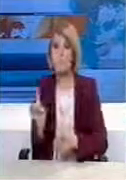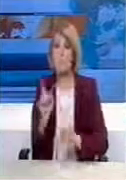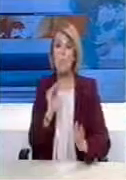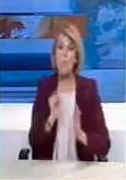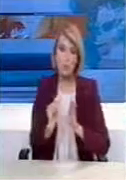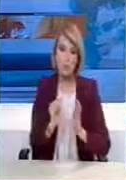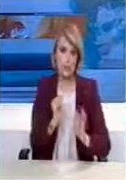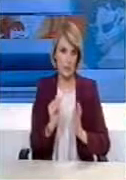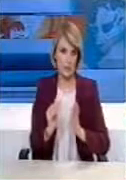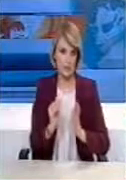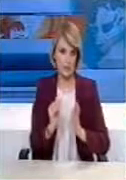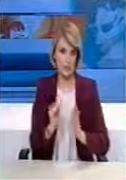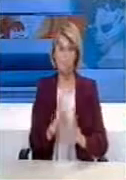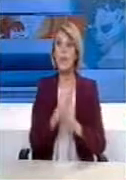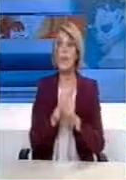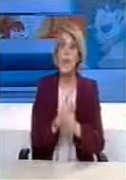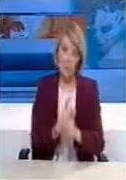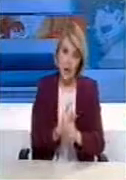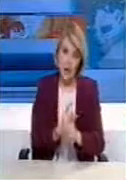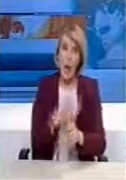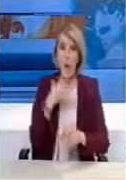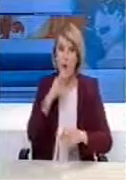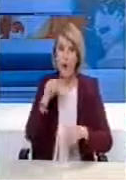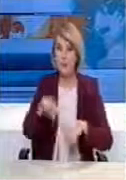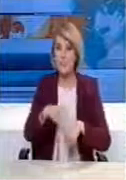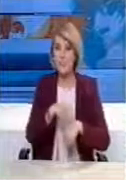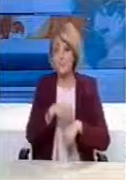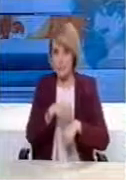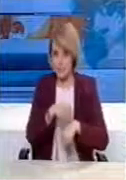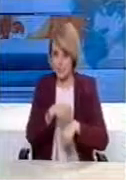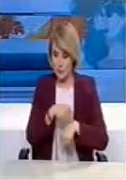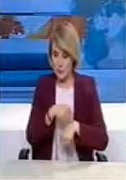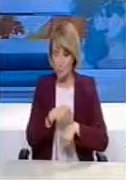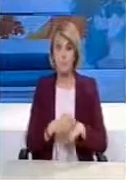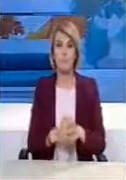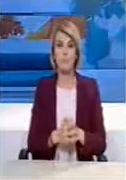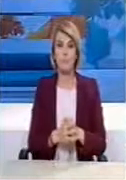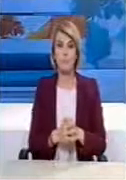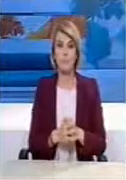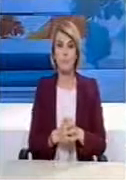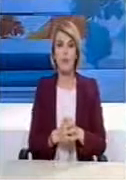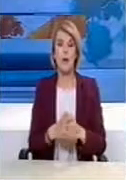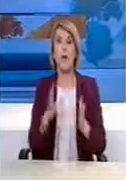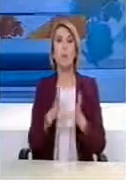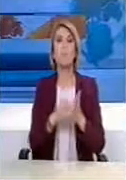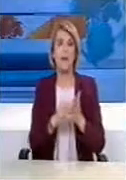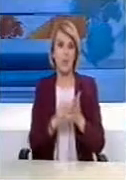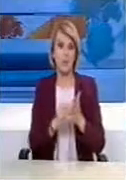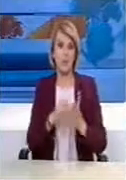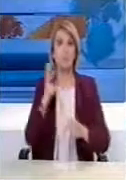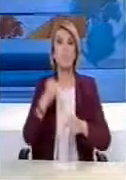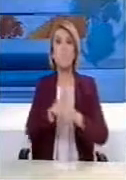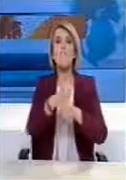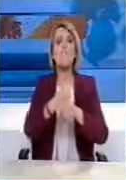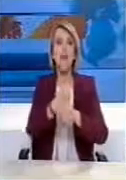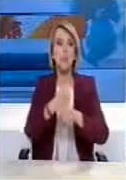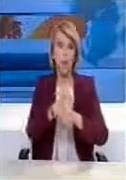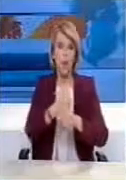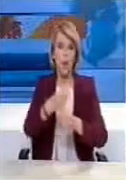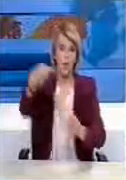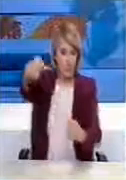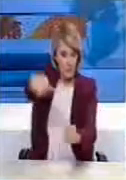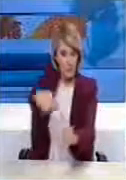επεισόδιο. Ιδιαίτερα με δεδομένο το χρονικό παράθυρο του να διενεργήσει κανείς ενδοφλέβια θρομβόληση, η οποία διαλύει το θρόμβο